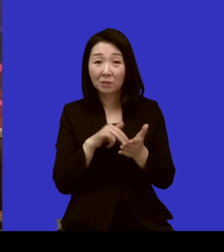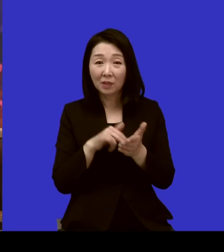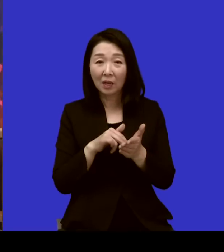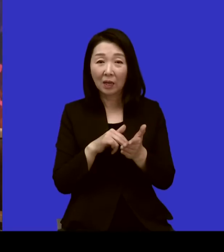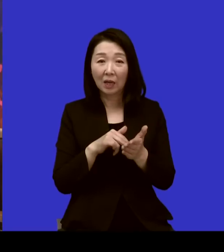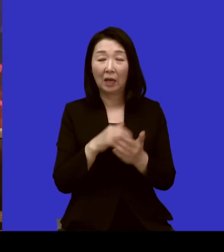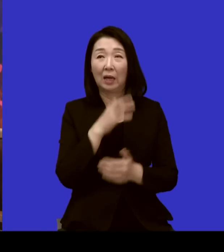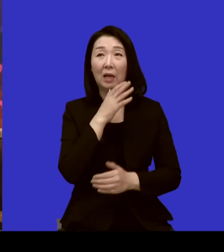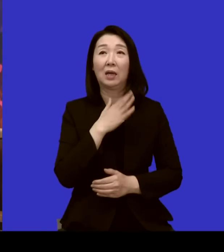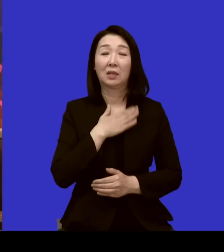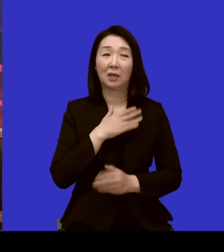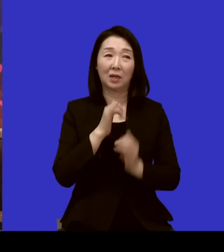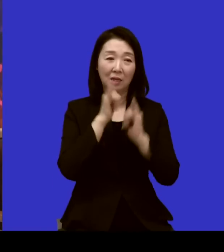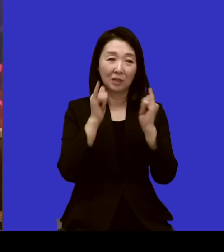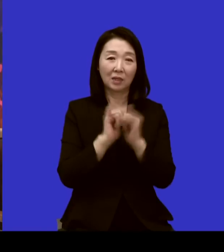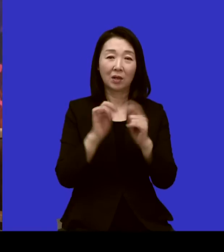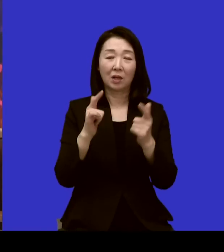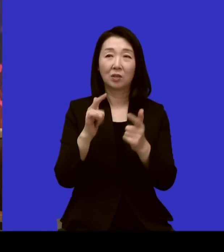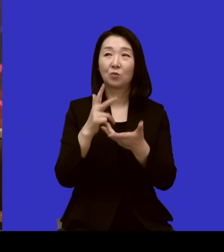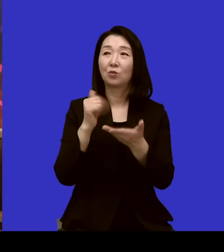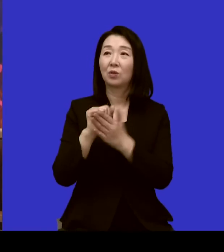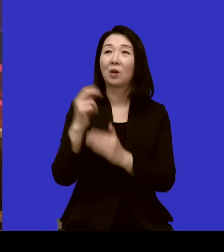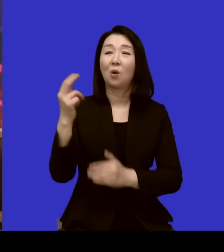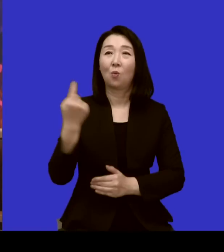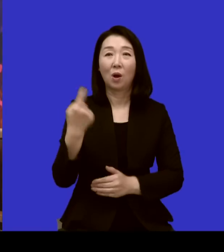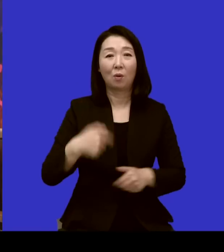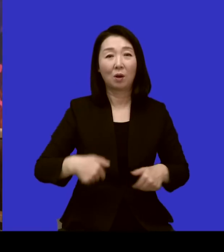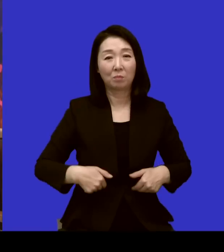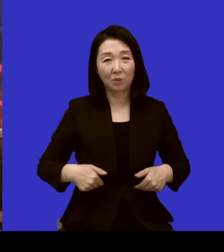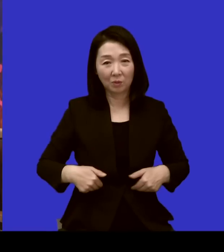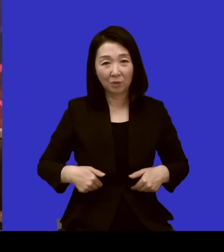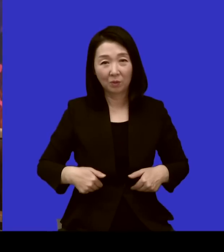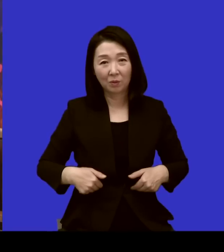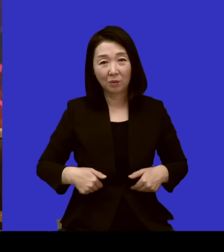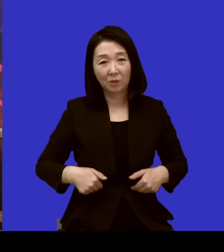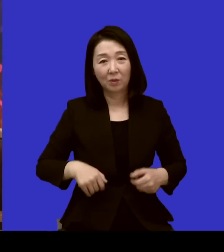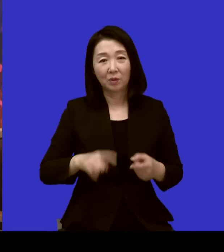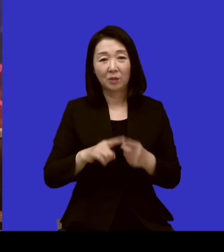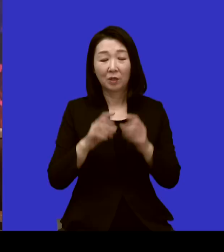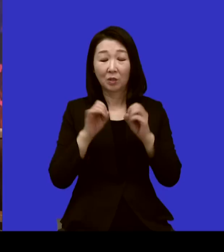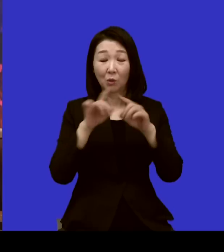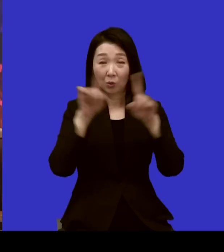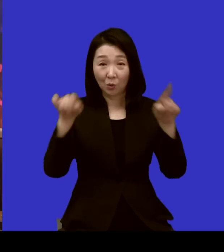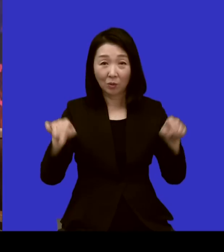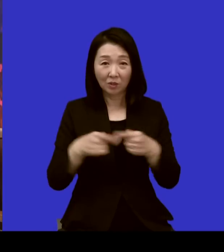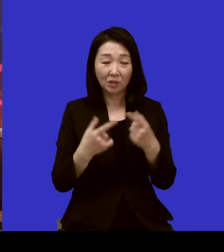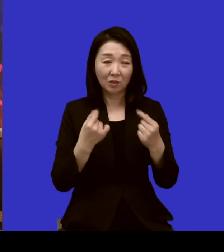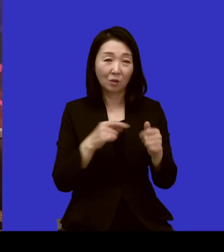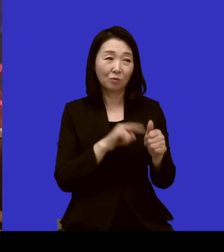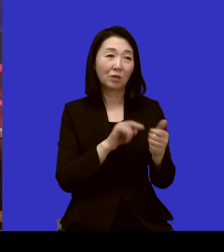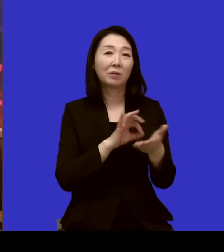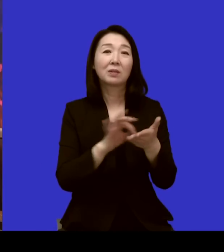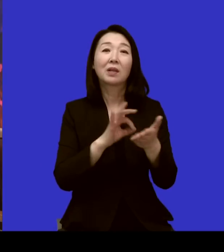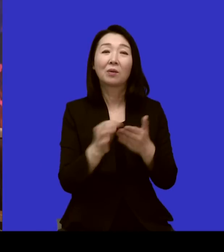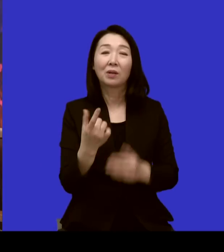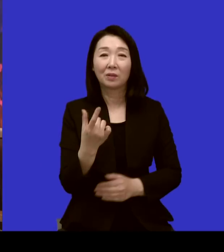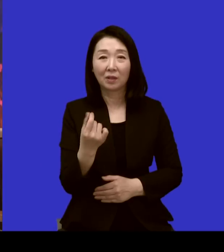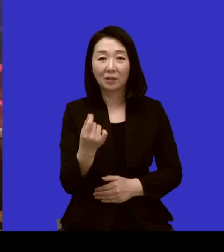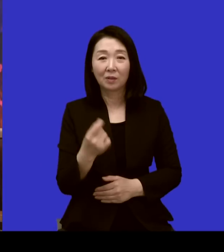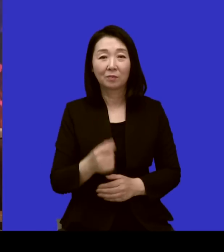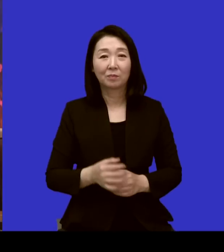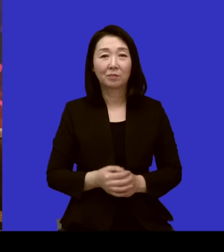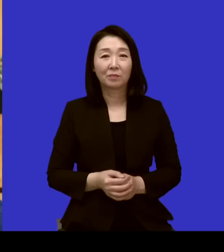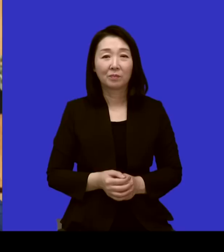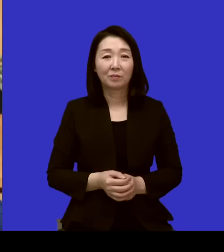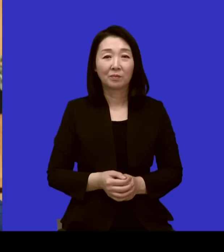다시 내가 사회가 아닌 주님께로 와야겠다 하는 거를 전도지처럼 우리 주 작가님을 쓰는 게 아닐까라는 생각을 좀